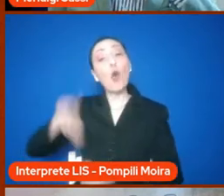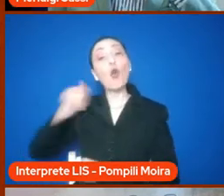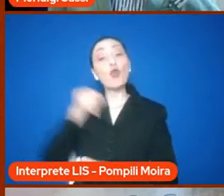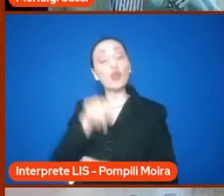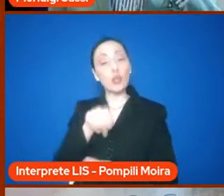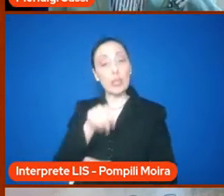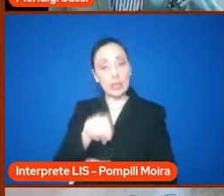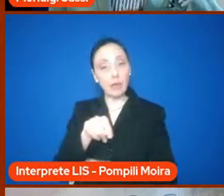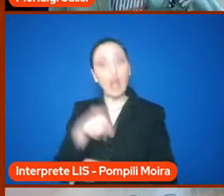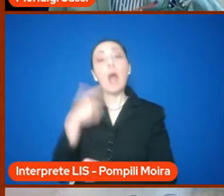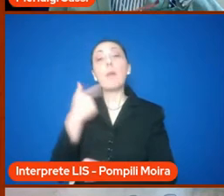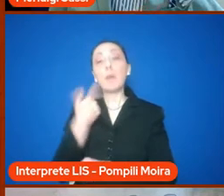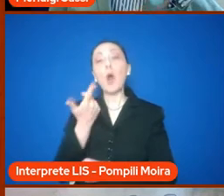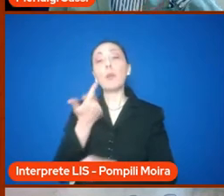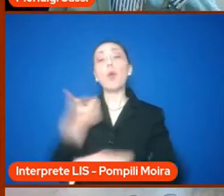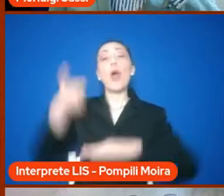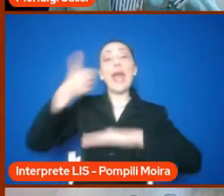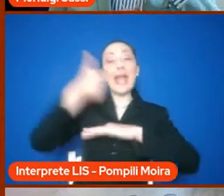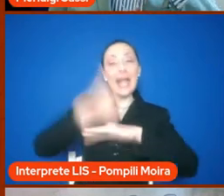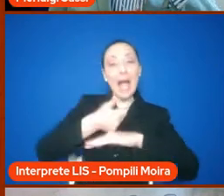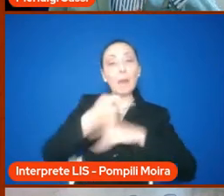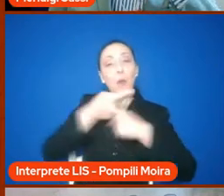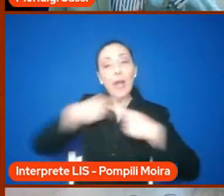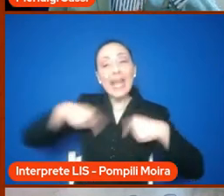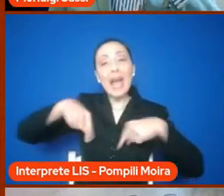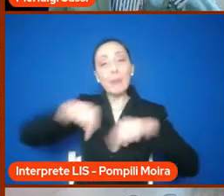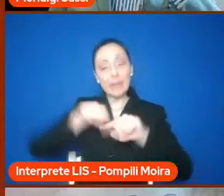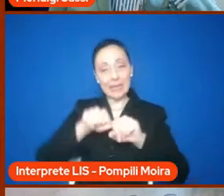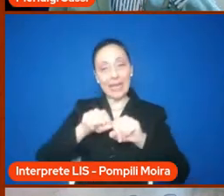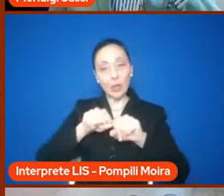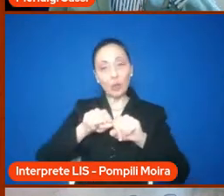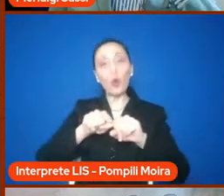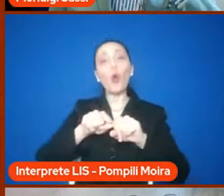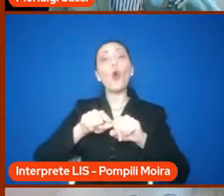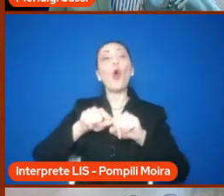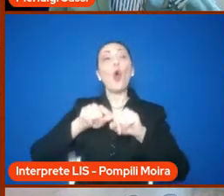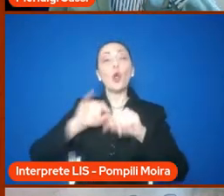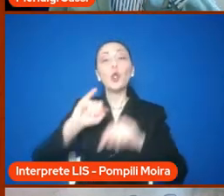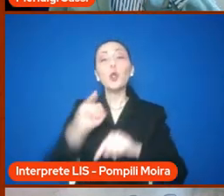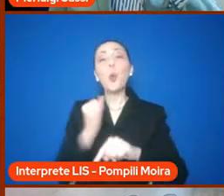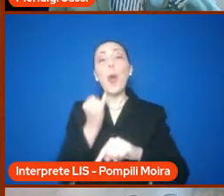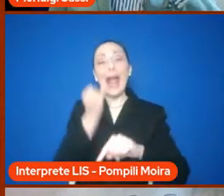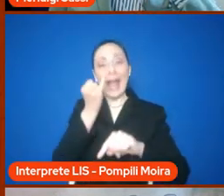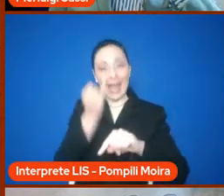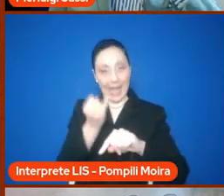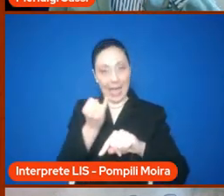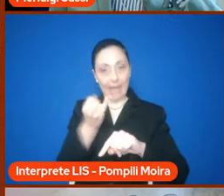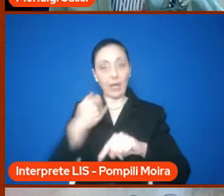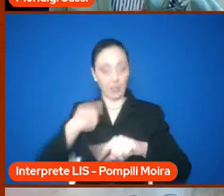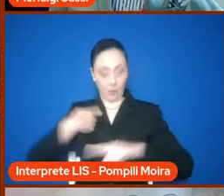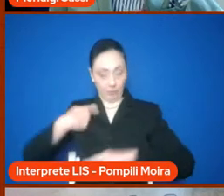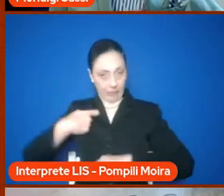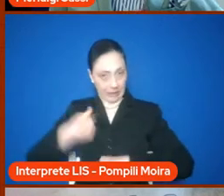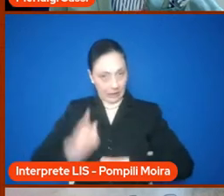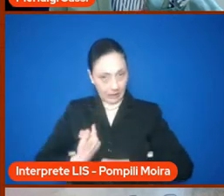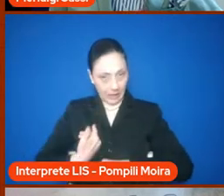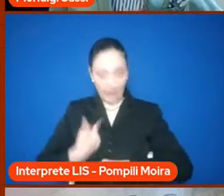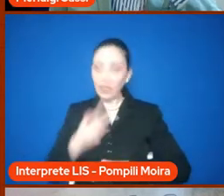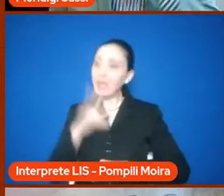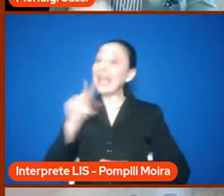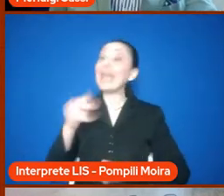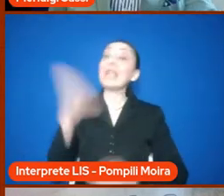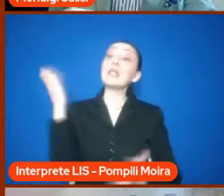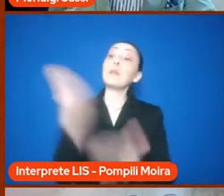mi fece dire, io ero consulente del gabinetto, dovete dire a Giovannini di smetterla di parlare di sviluppo